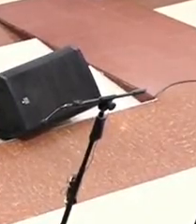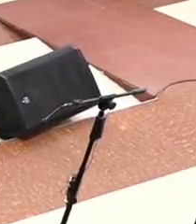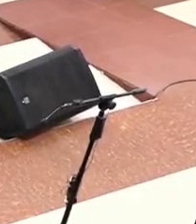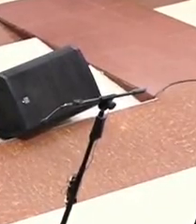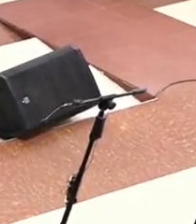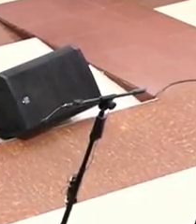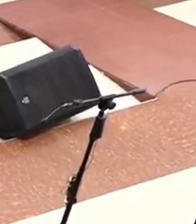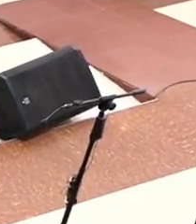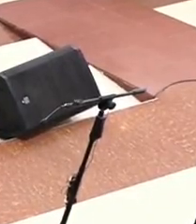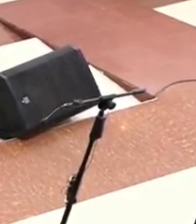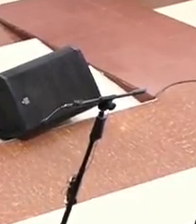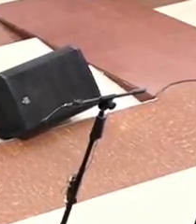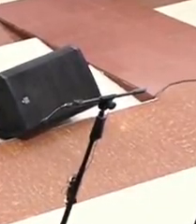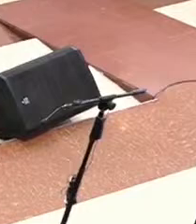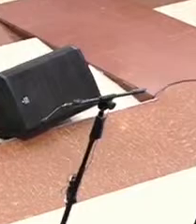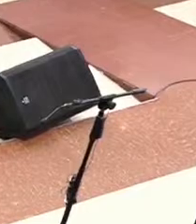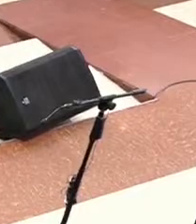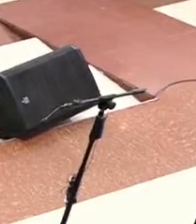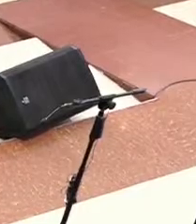hata usinijibu